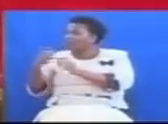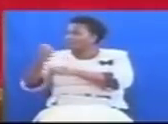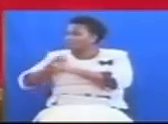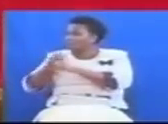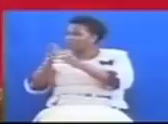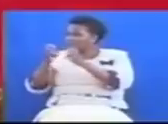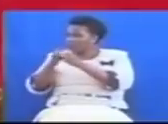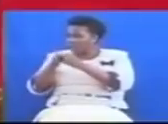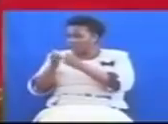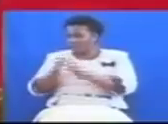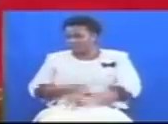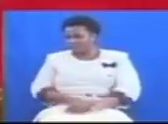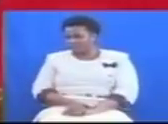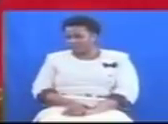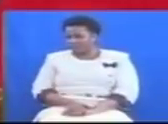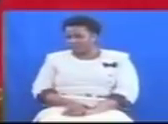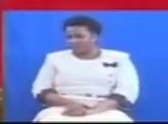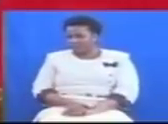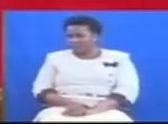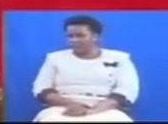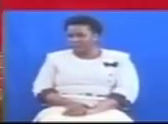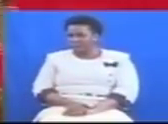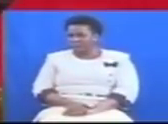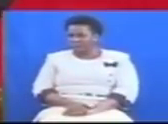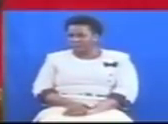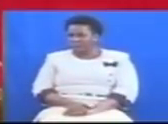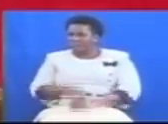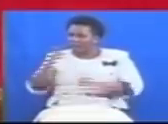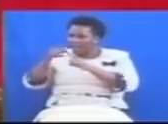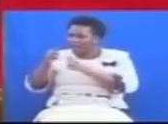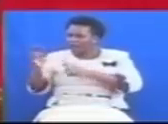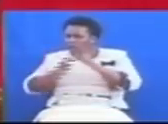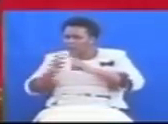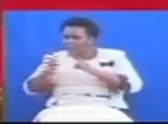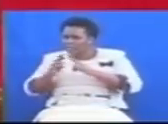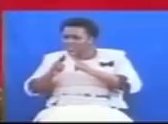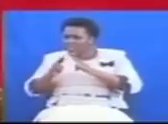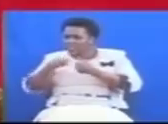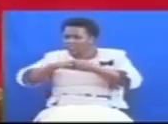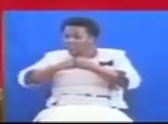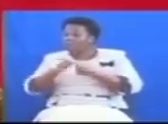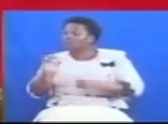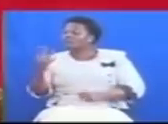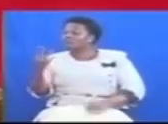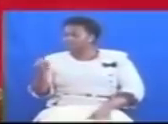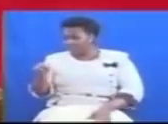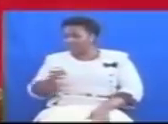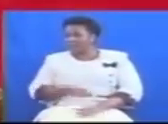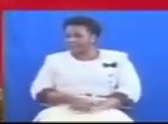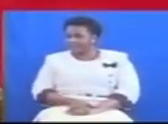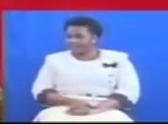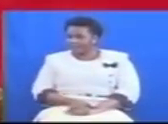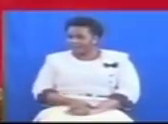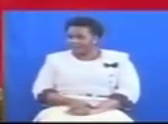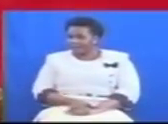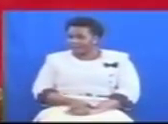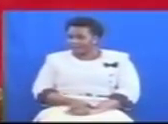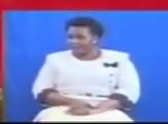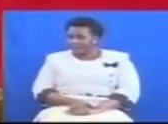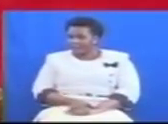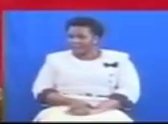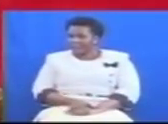cha kamati ya pamoja cha SMT na SMZ kujadili changamoto zote hizi, na hasa hizi 4 nazo pia zimetolewa